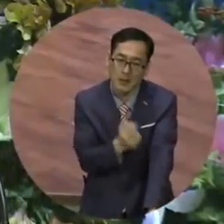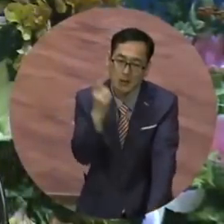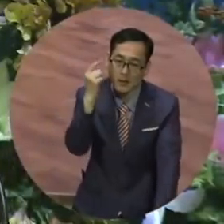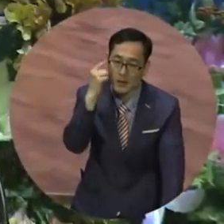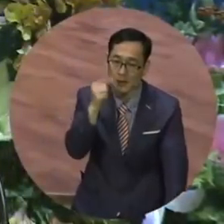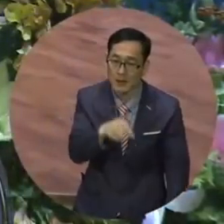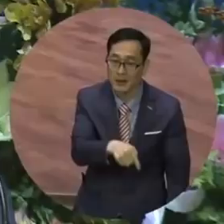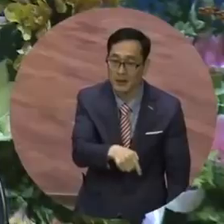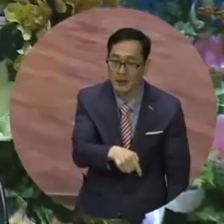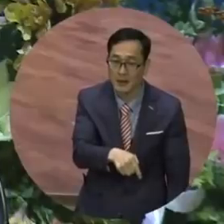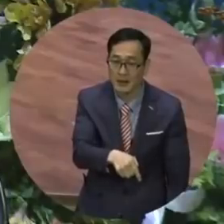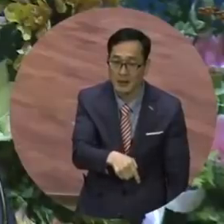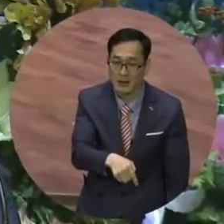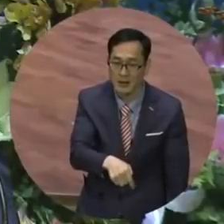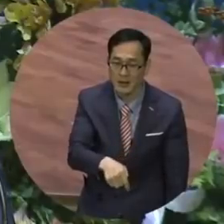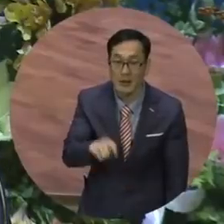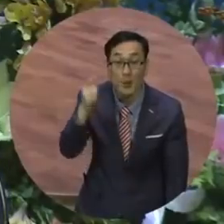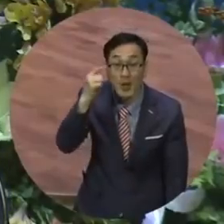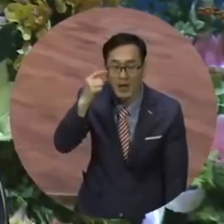마약을